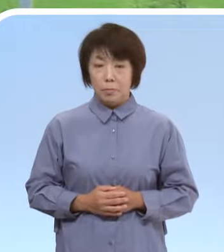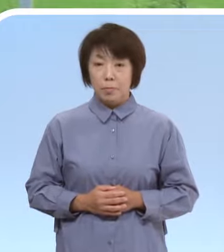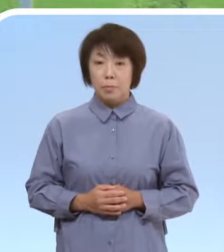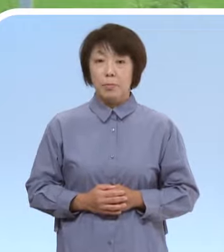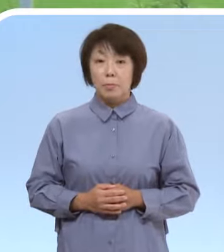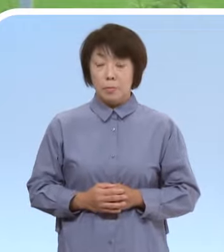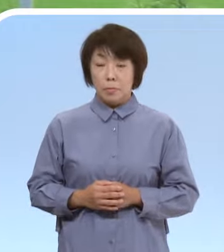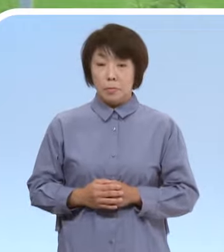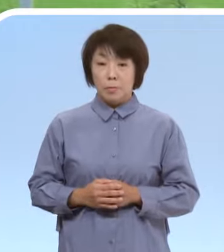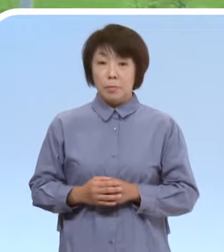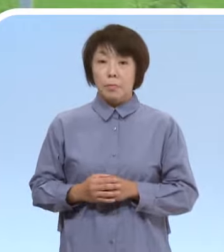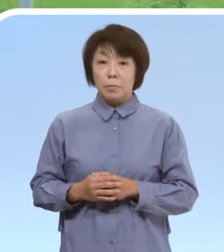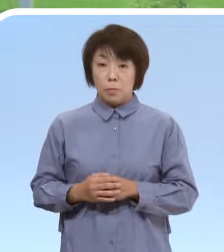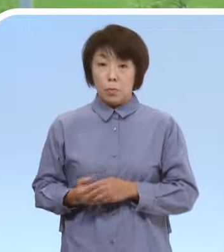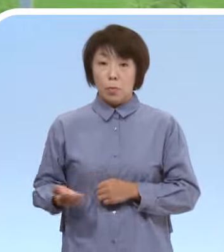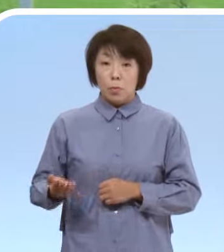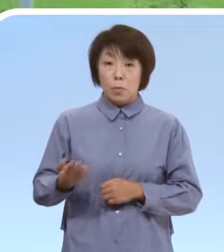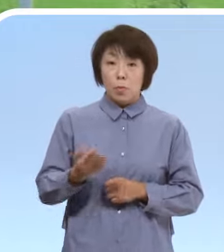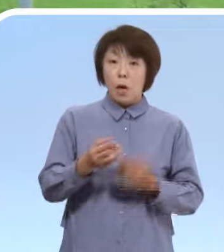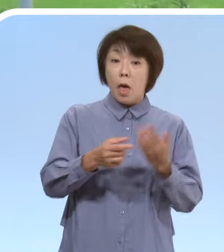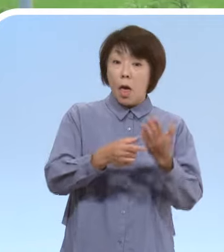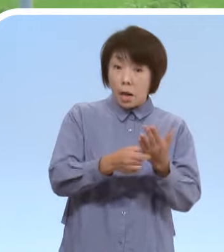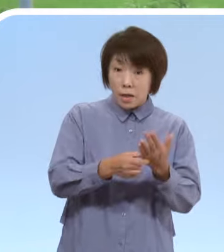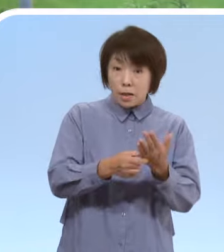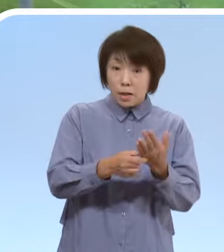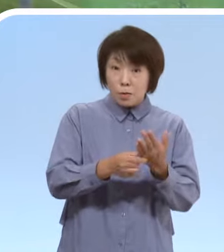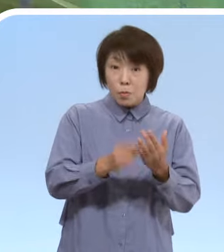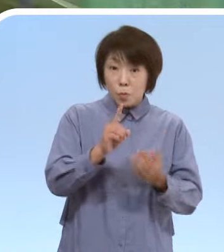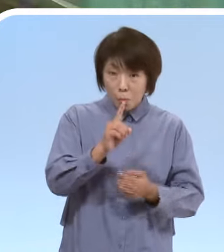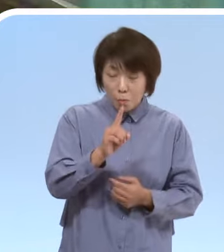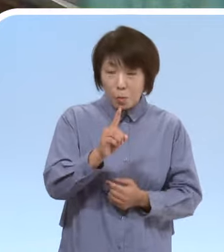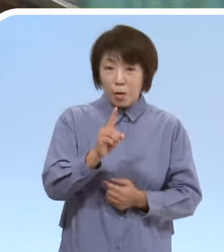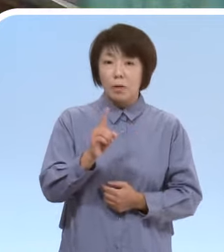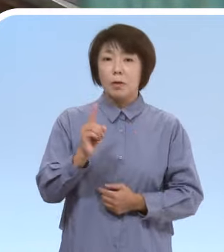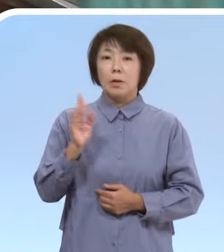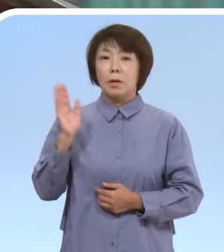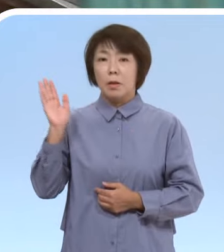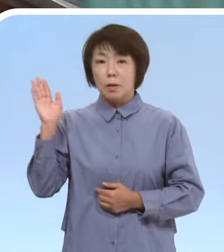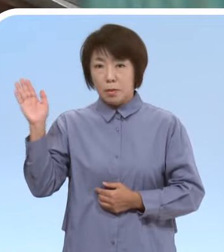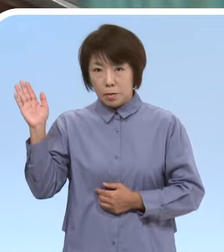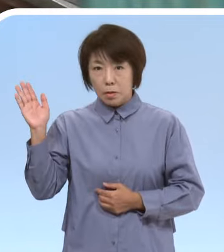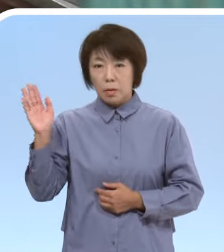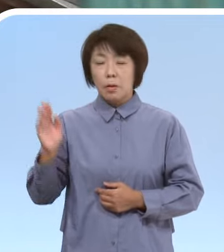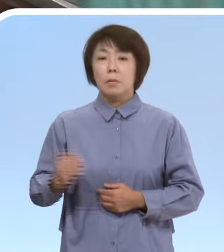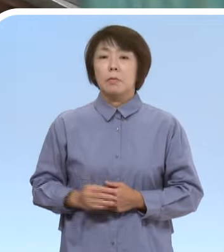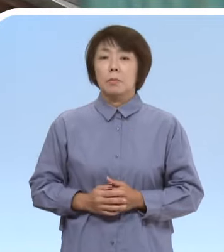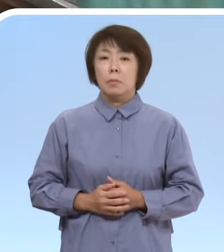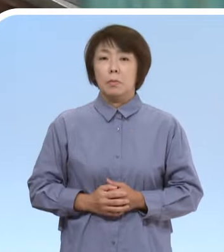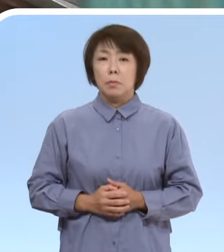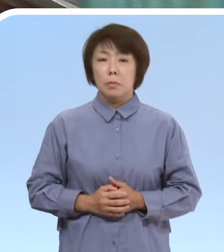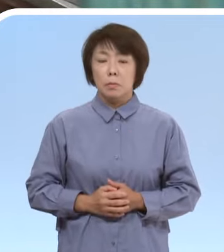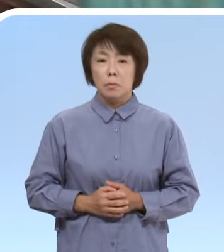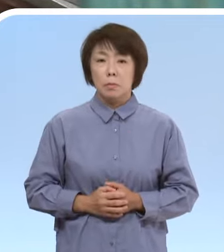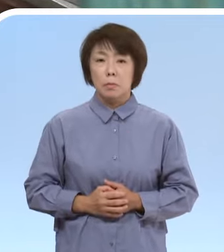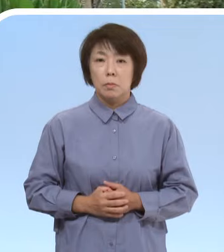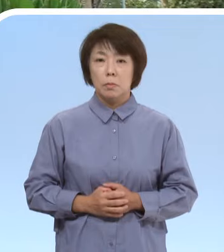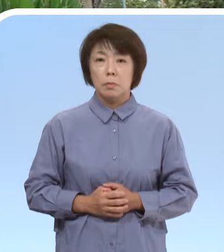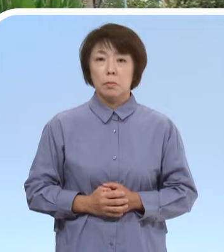心さんと自転車を乗せた列車は最初の目的地播磨下里駅に到着。